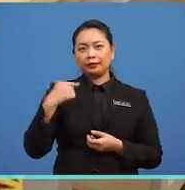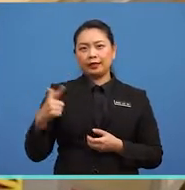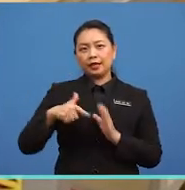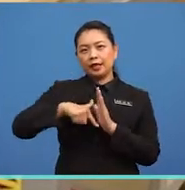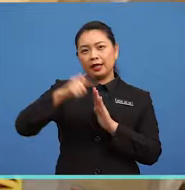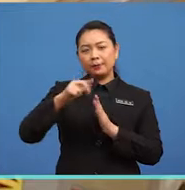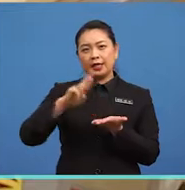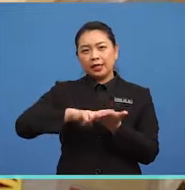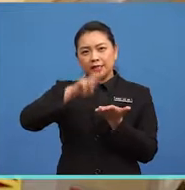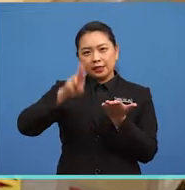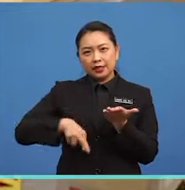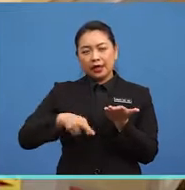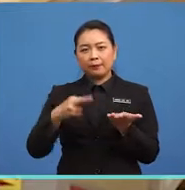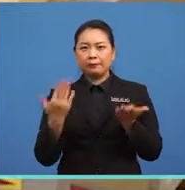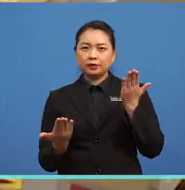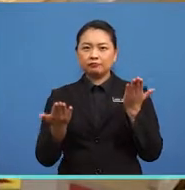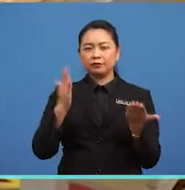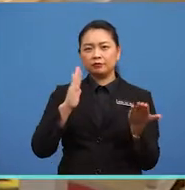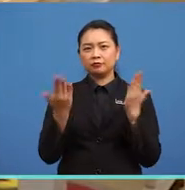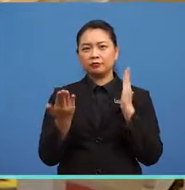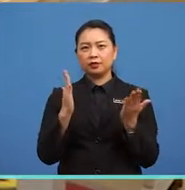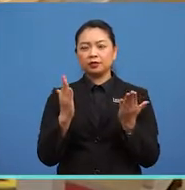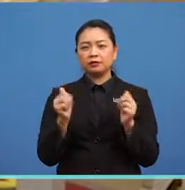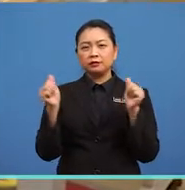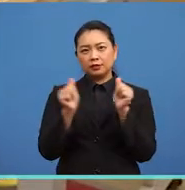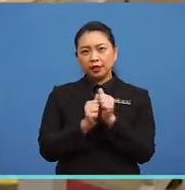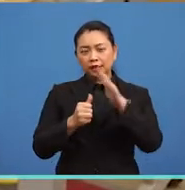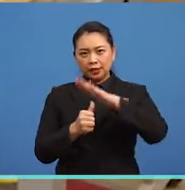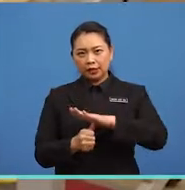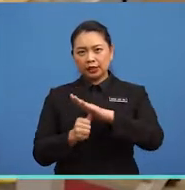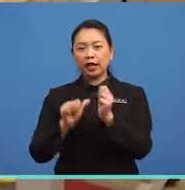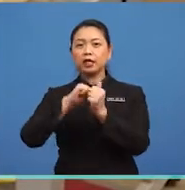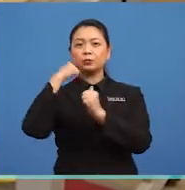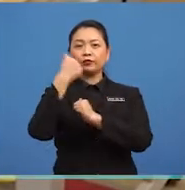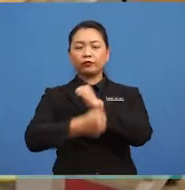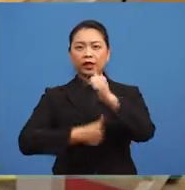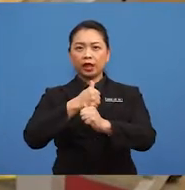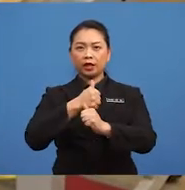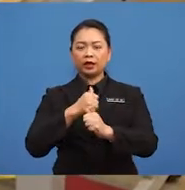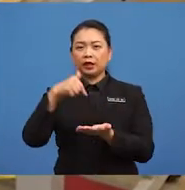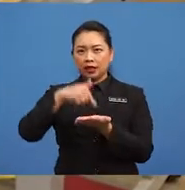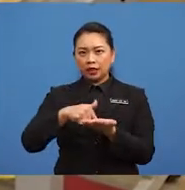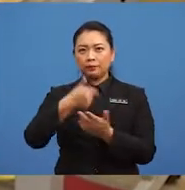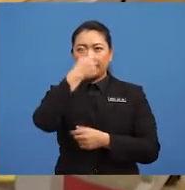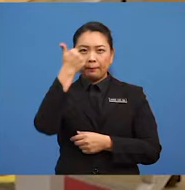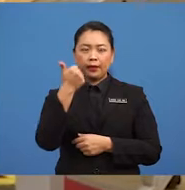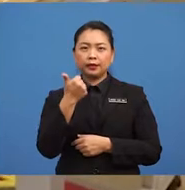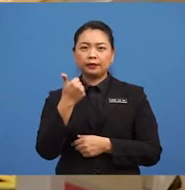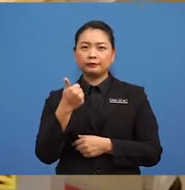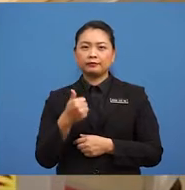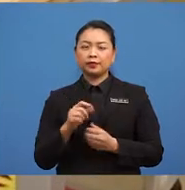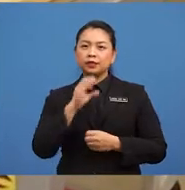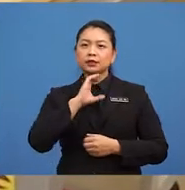A adalah lebih rendah berbanding dengan tekanan atmosfera, dan